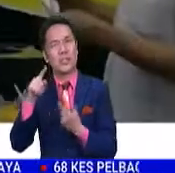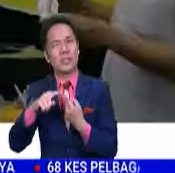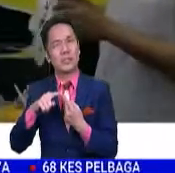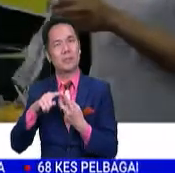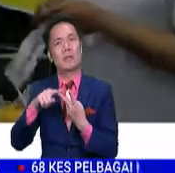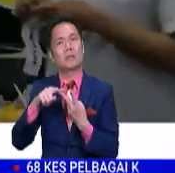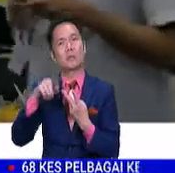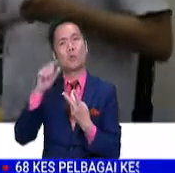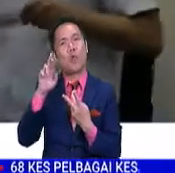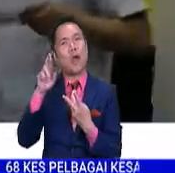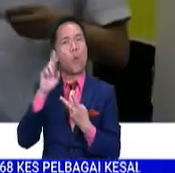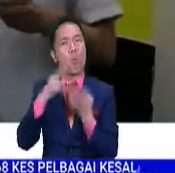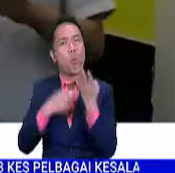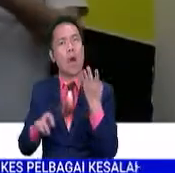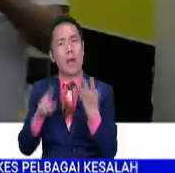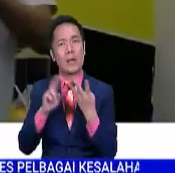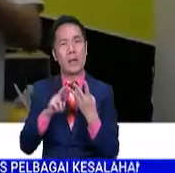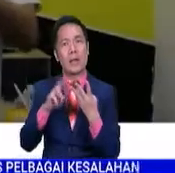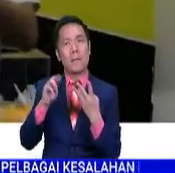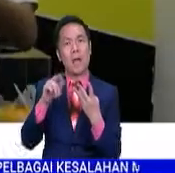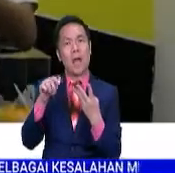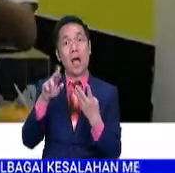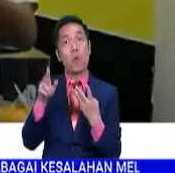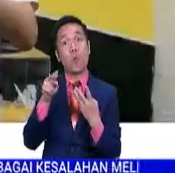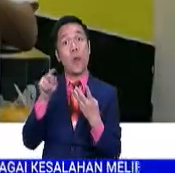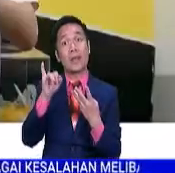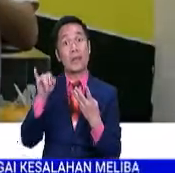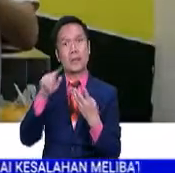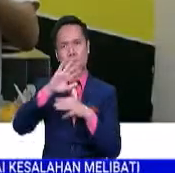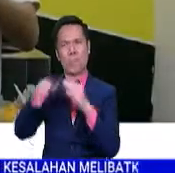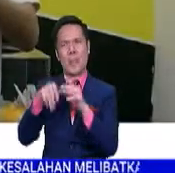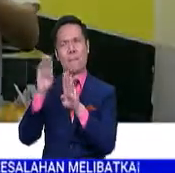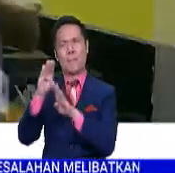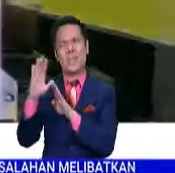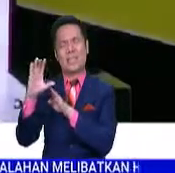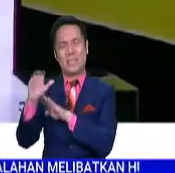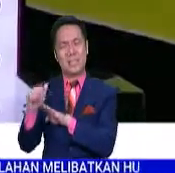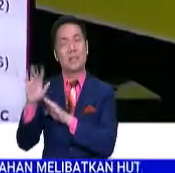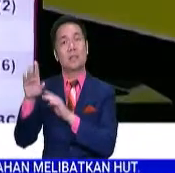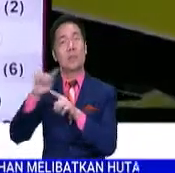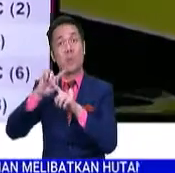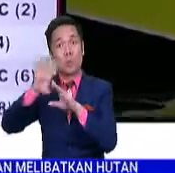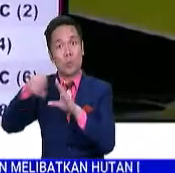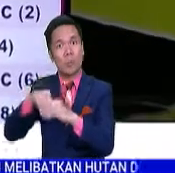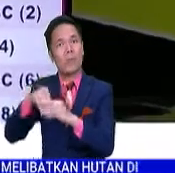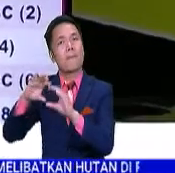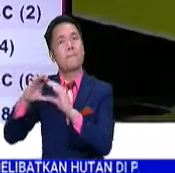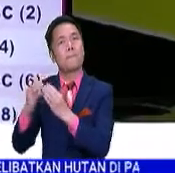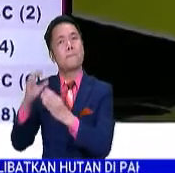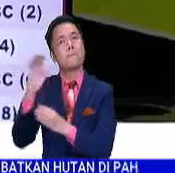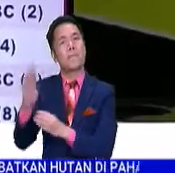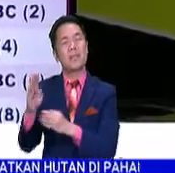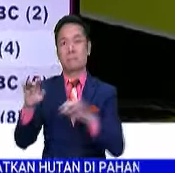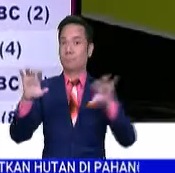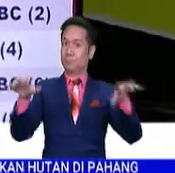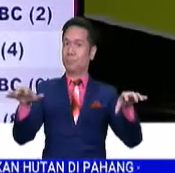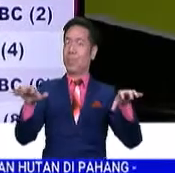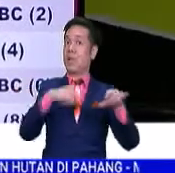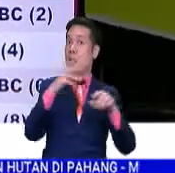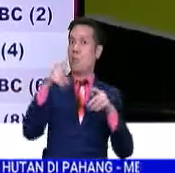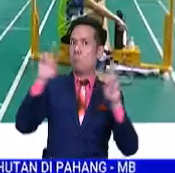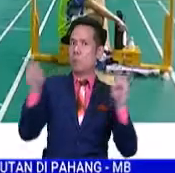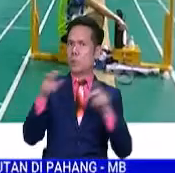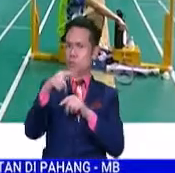bisi Rawang BC dan Banda Maharani BC melengkapkan senarai 5 pasukan di dalam kumpulan bingkai saingan pavelic